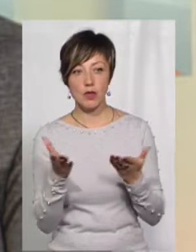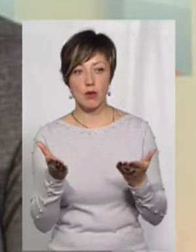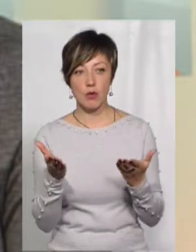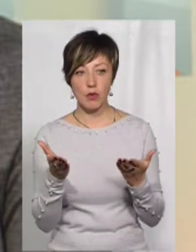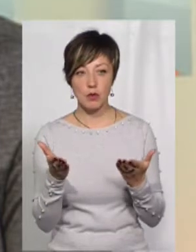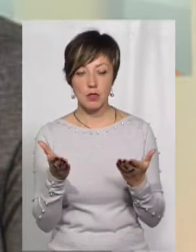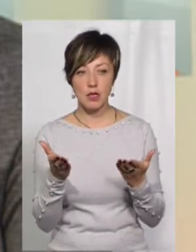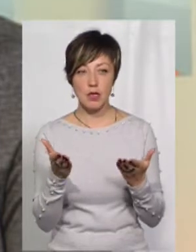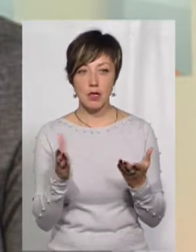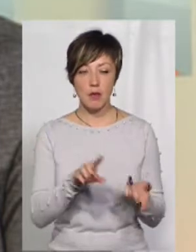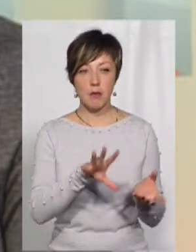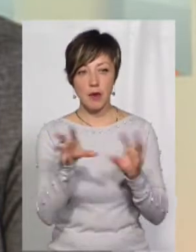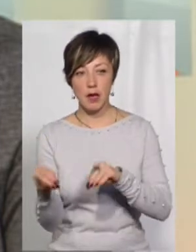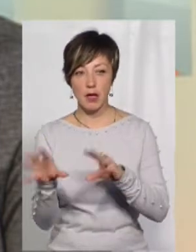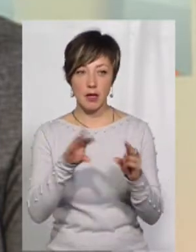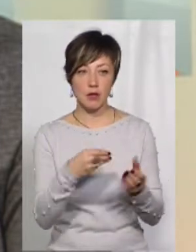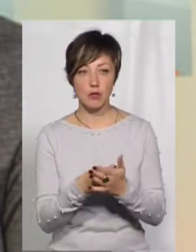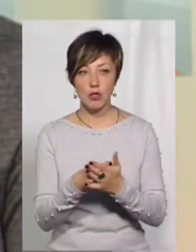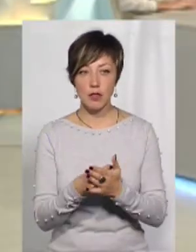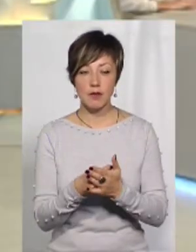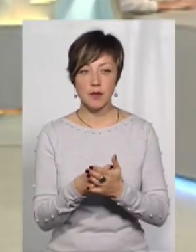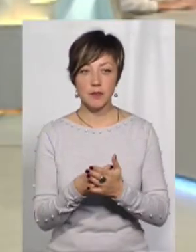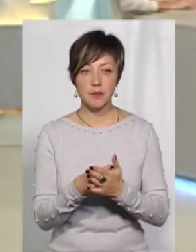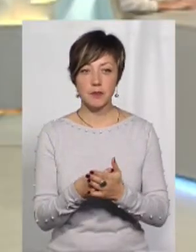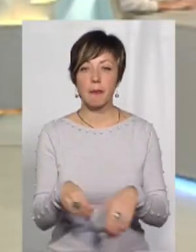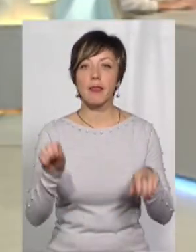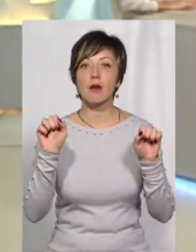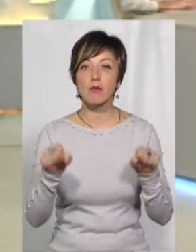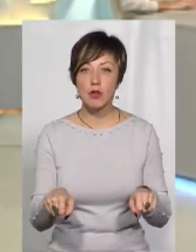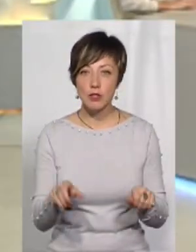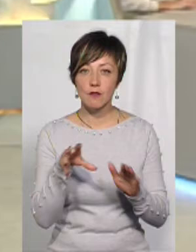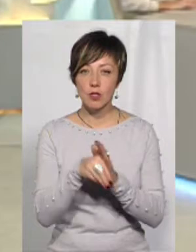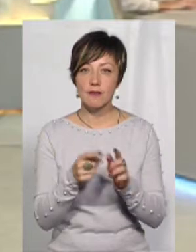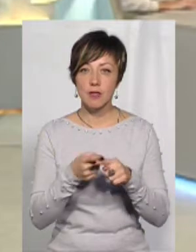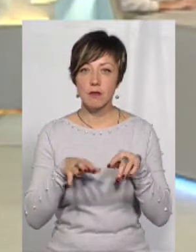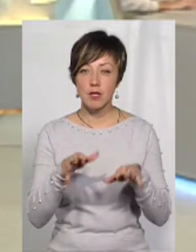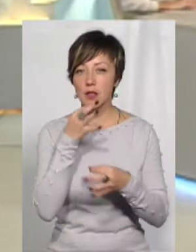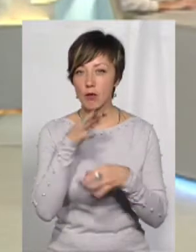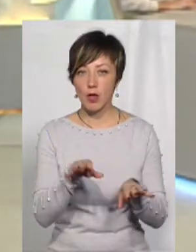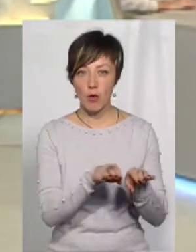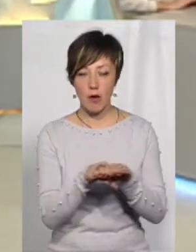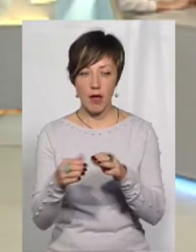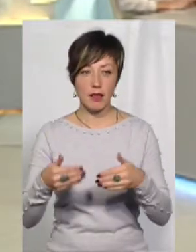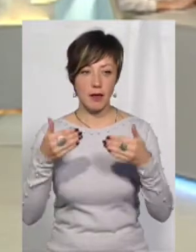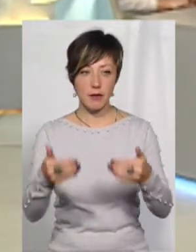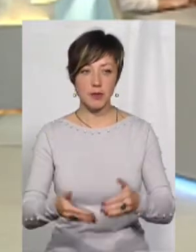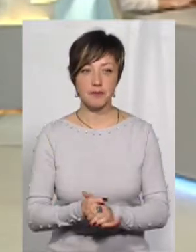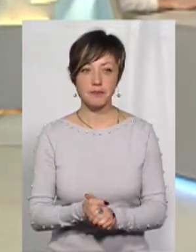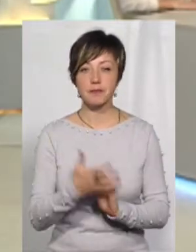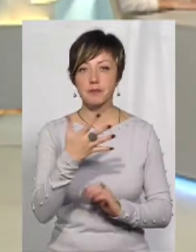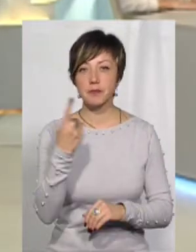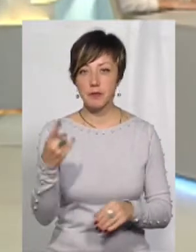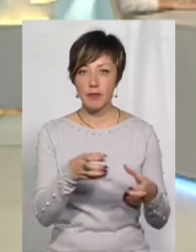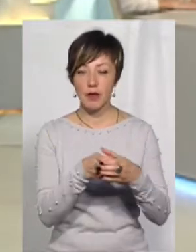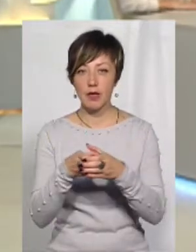якогось там перекидати з бюджетів. Угу. Тобто можна включитися в цей процес на будь-якому етапі.